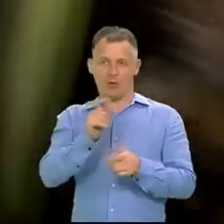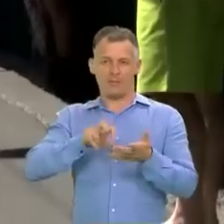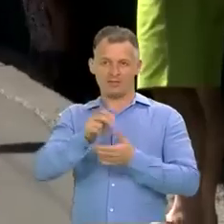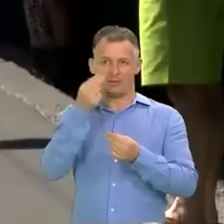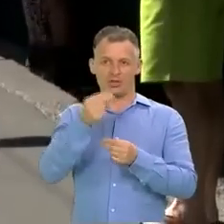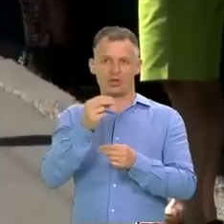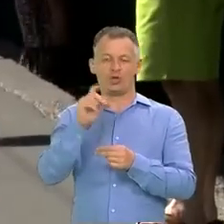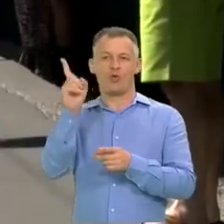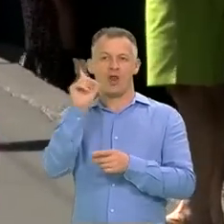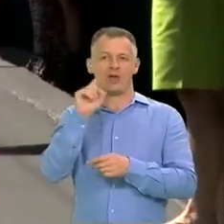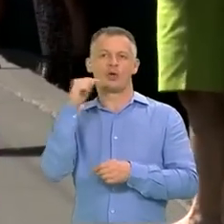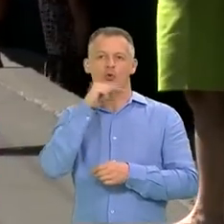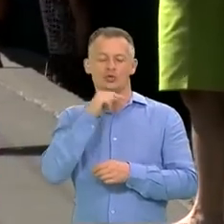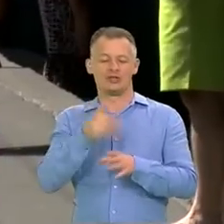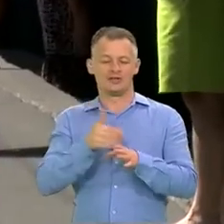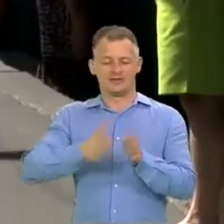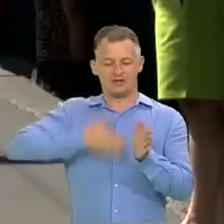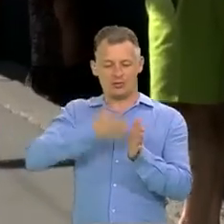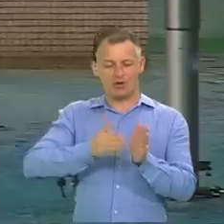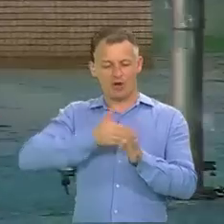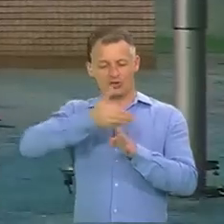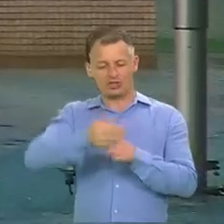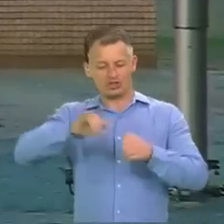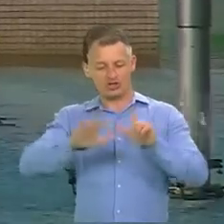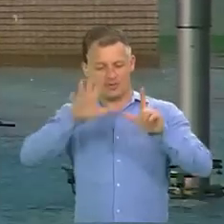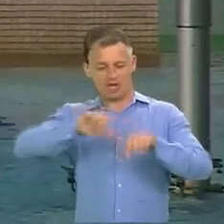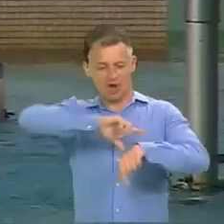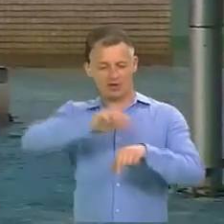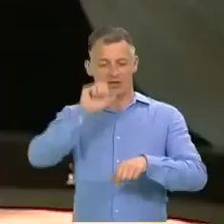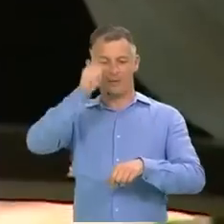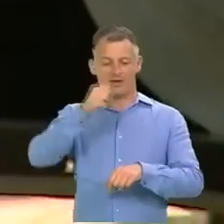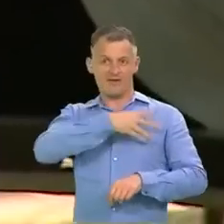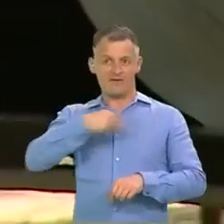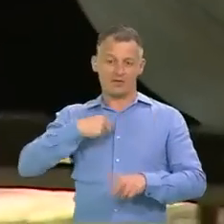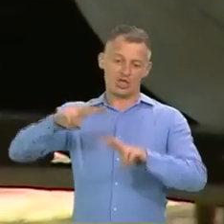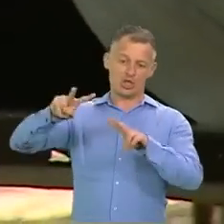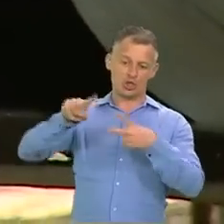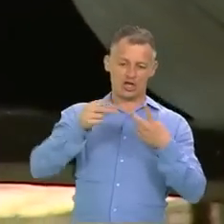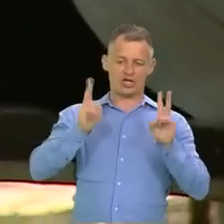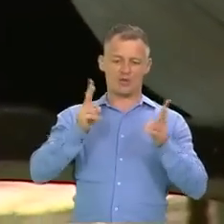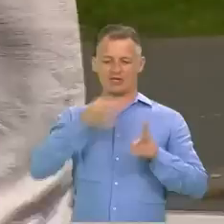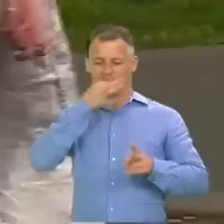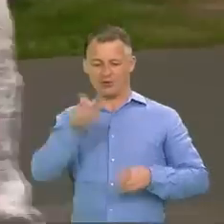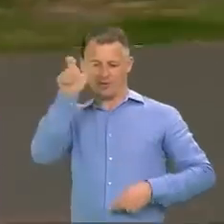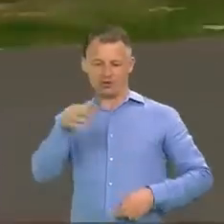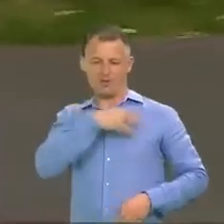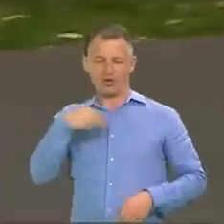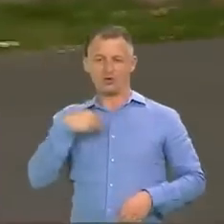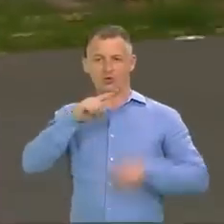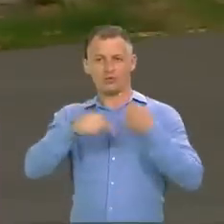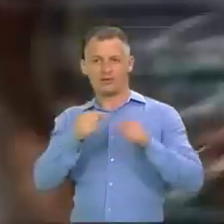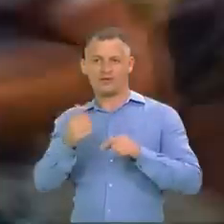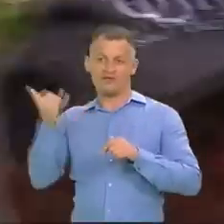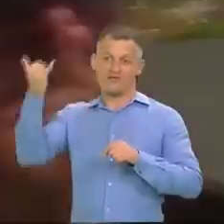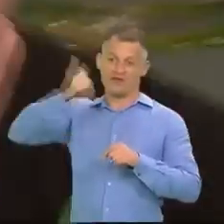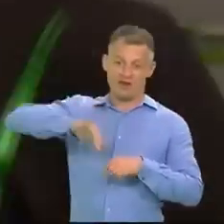caniculă. Trenurile au întârziat în unele cazuri și 7 ore. De mâine, vremea va reveni la normal, spun meteorologii, odată cu trecerea unui val de aer